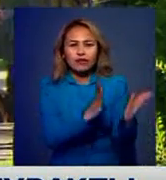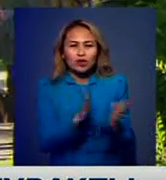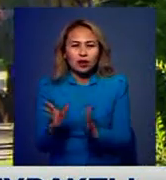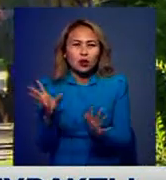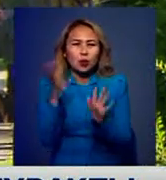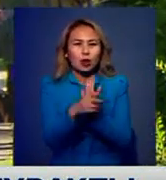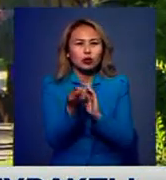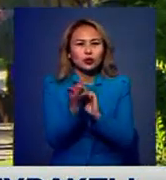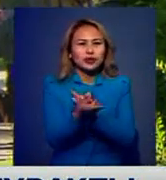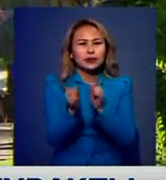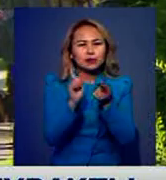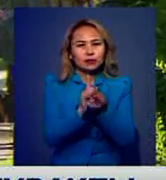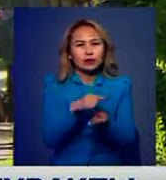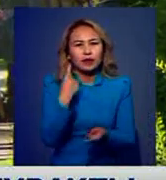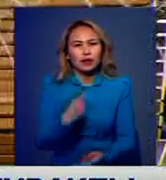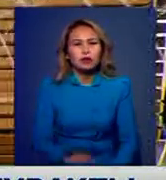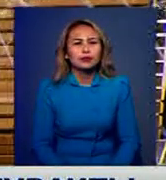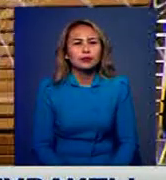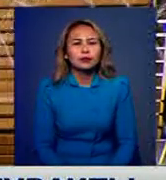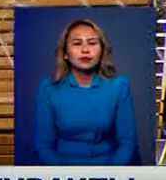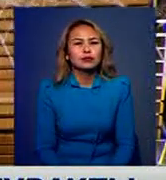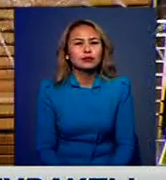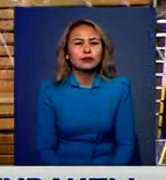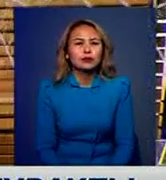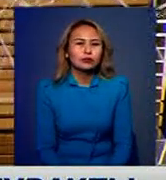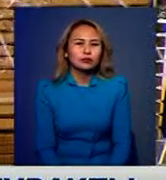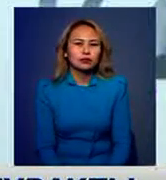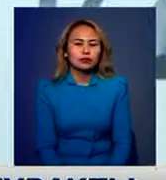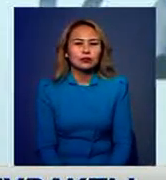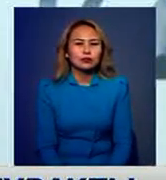енгізген өзгерістерінің әсері, дейді сарапшылар.